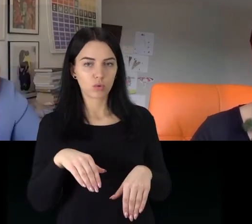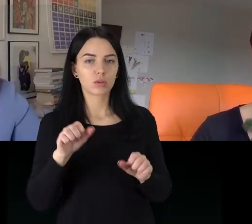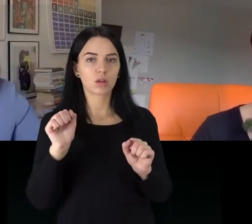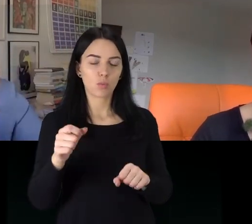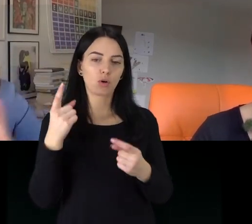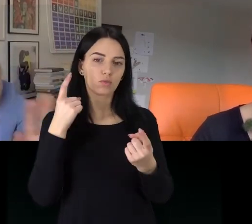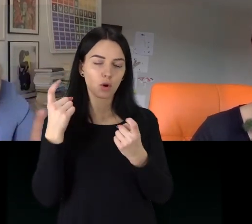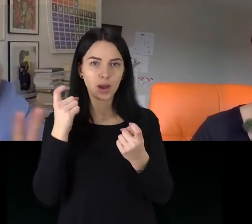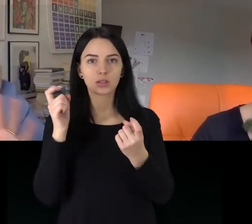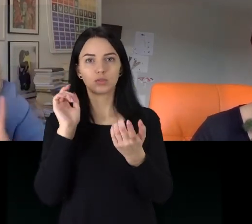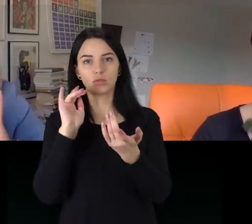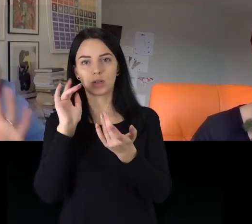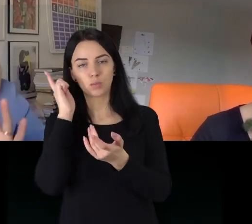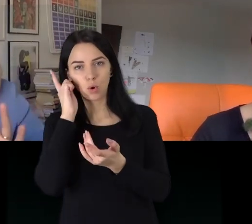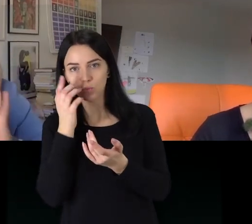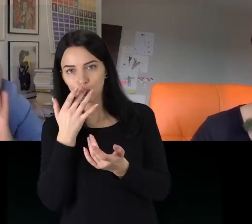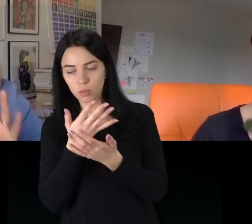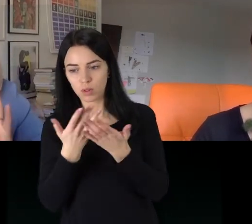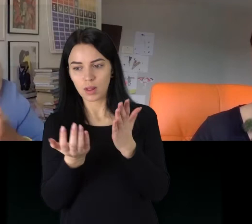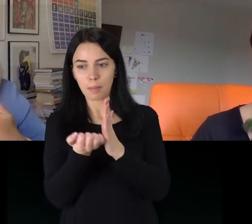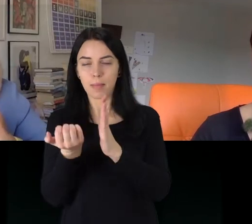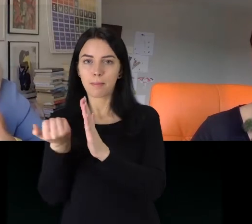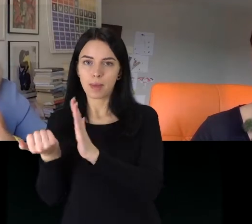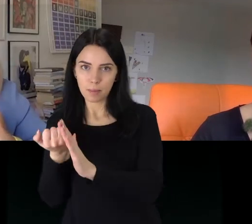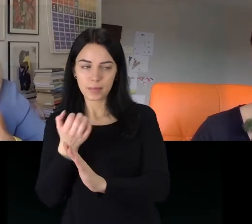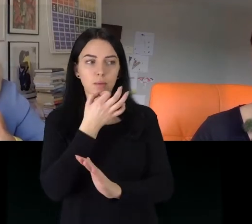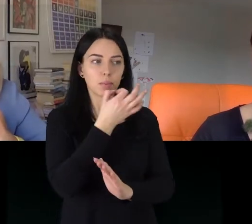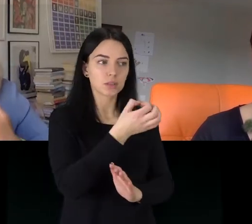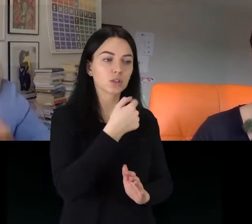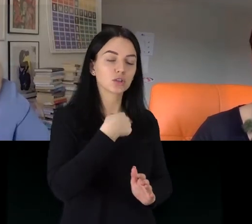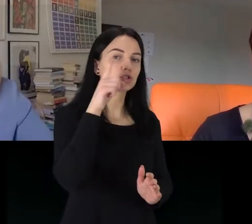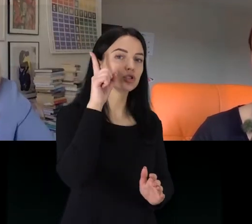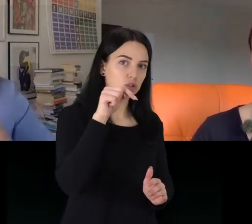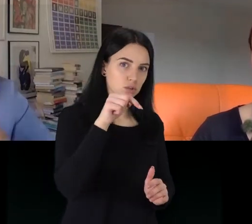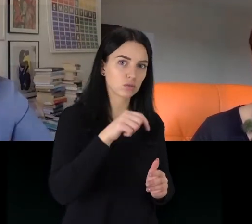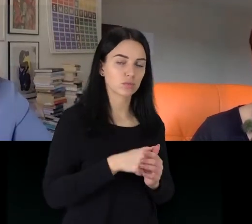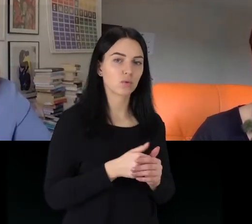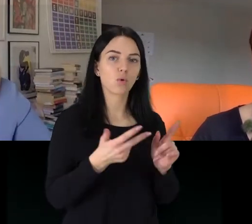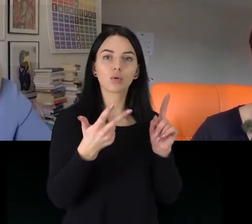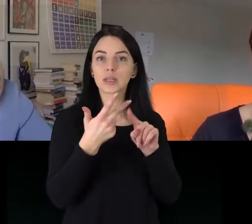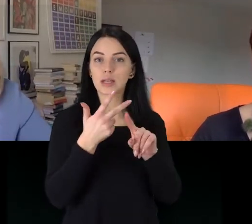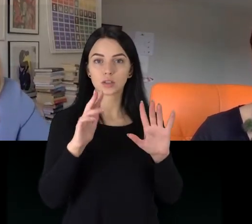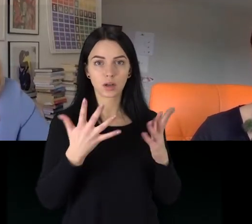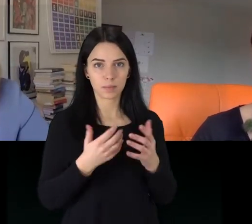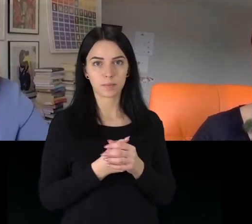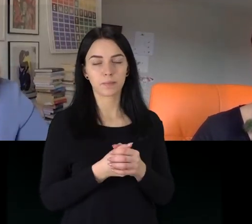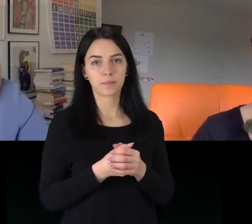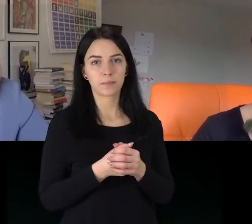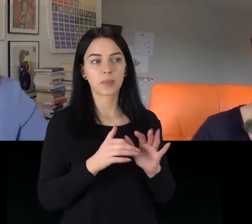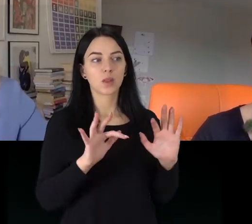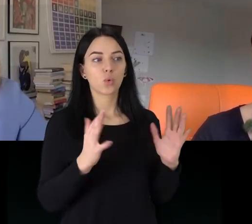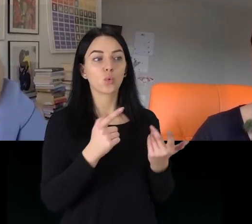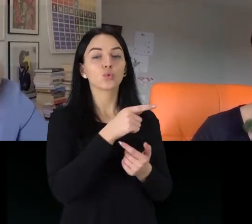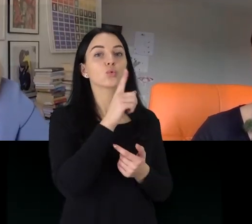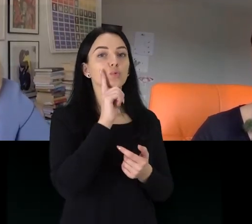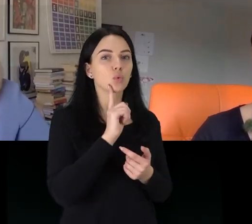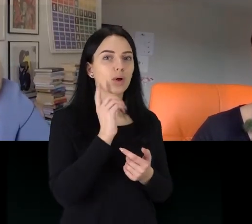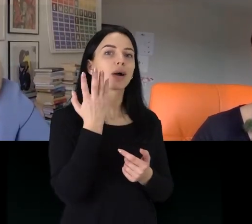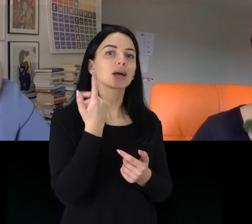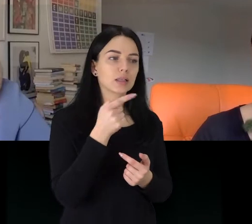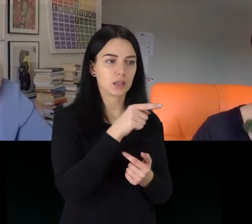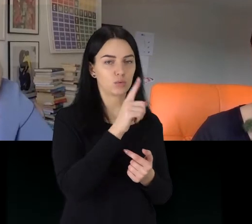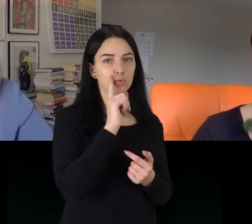ir visą kitą. Bet nekišat, tik pasakot, kad aš žinau, jeigu tau. Trečia dalis, jeigu tu norėsi, arba kai tu